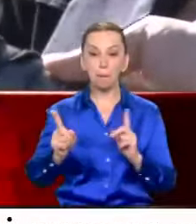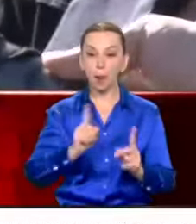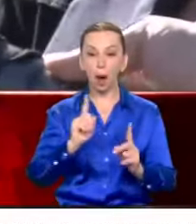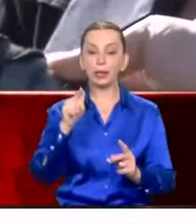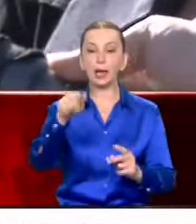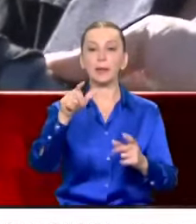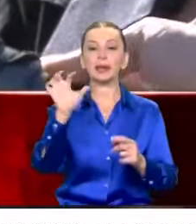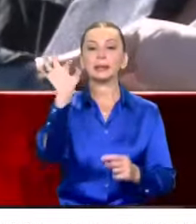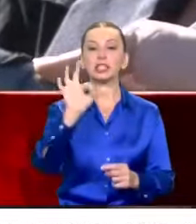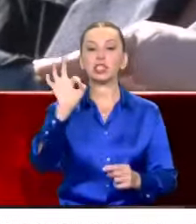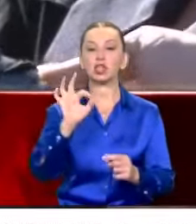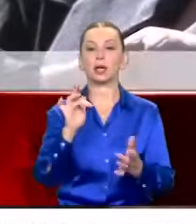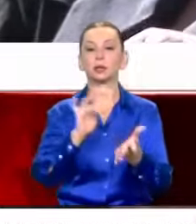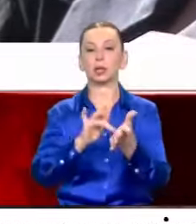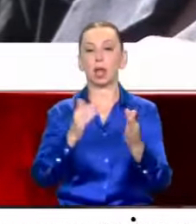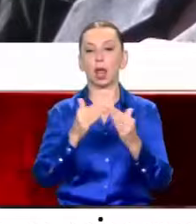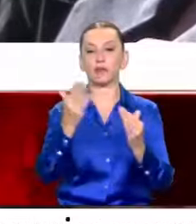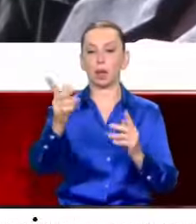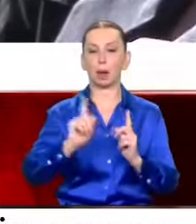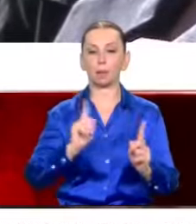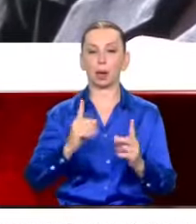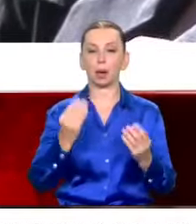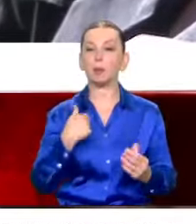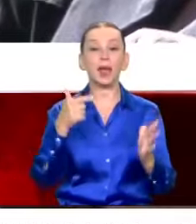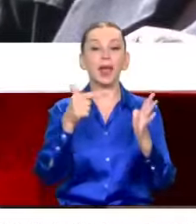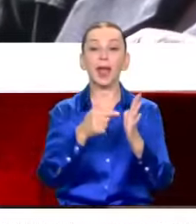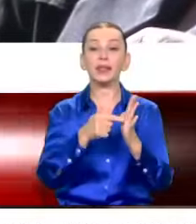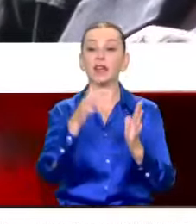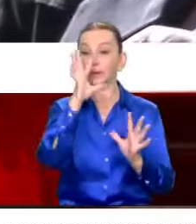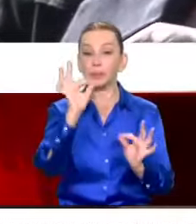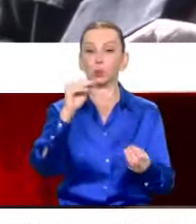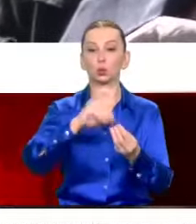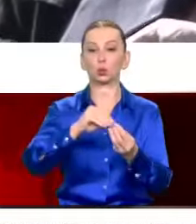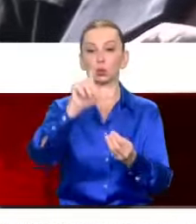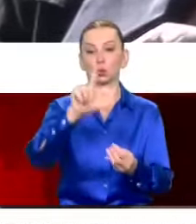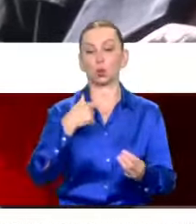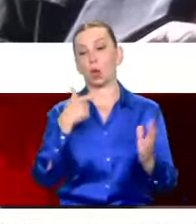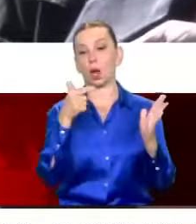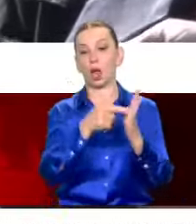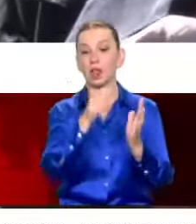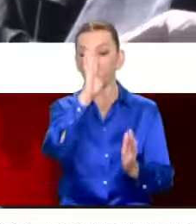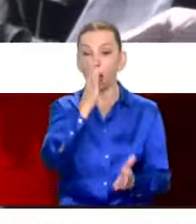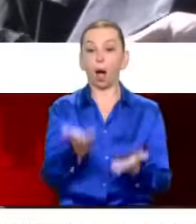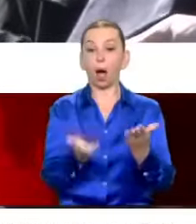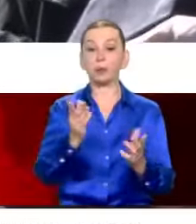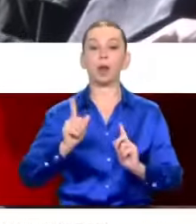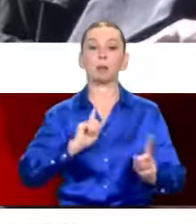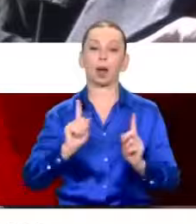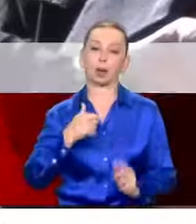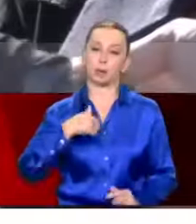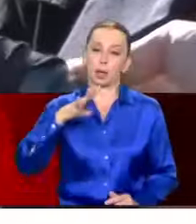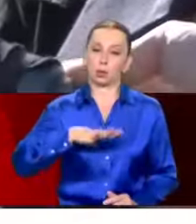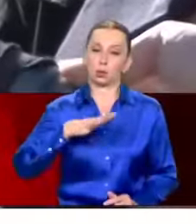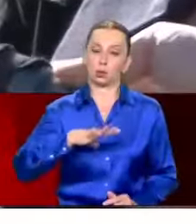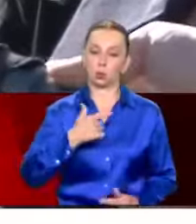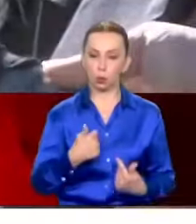duruşması Sincan Cezaevi'nde görüldü. Hedefimizde sadece suçlular var. Sadece suçluların adil bir şekilde yargılanmasından başka